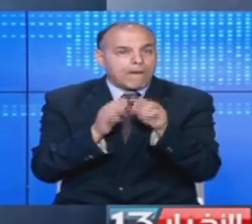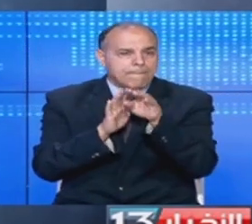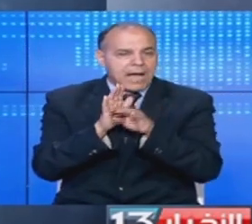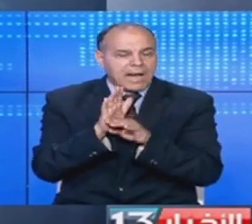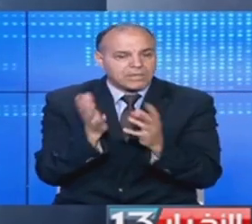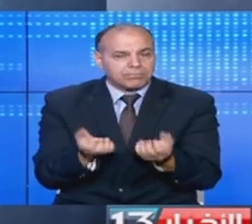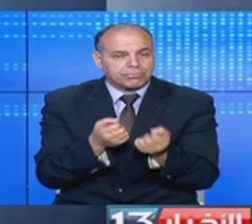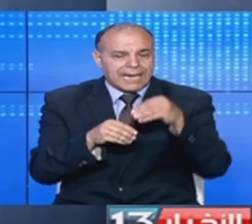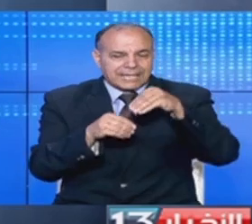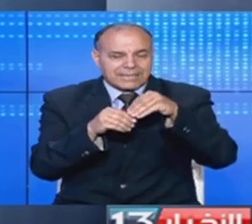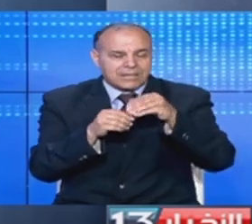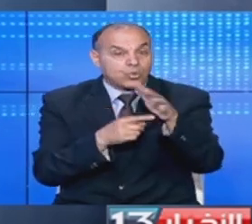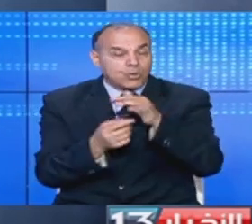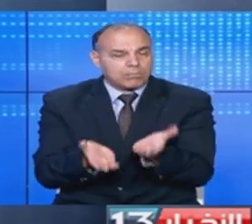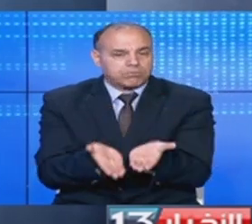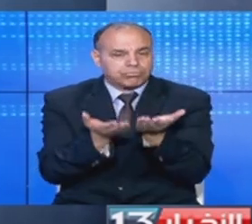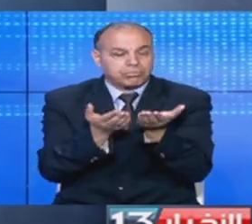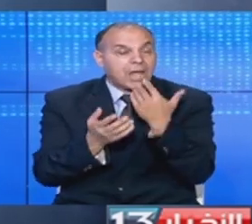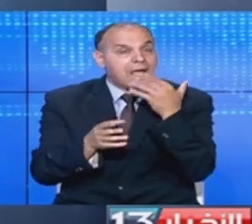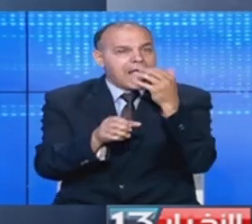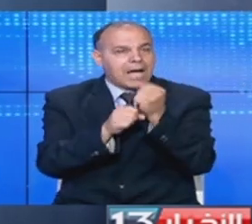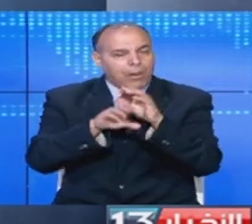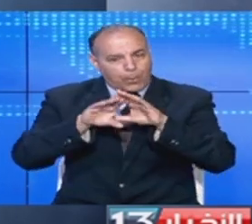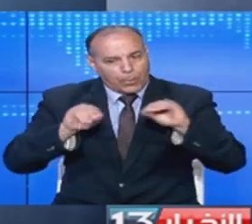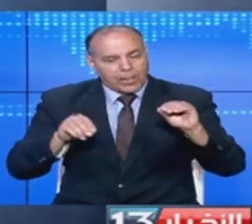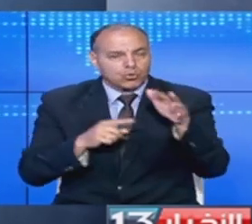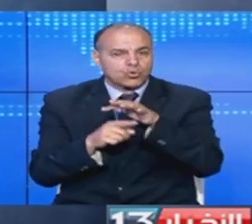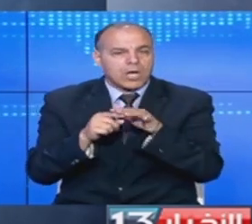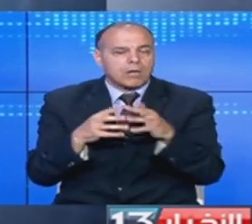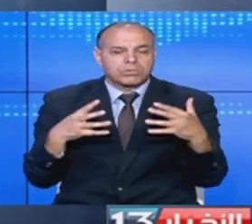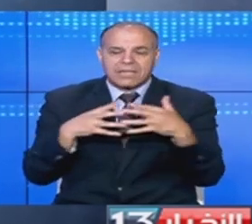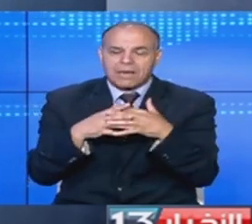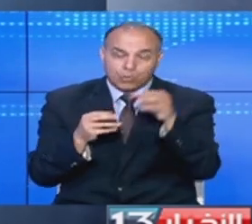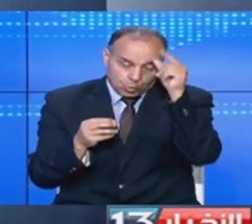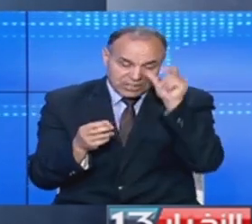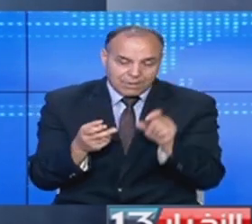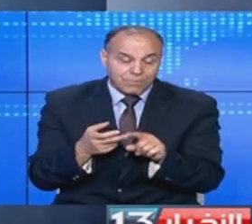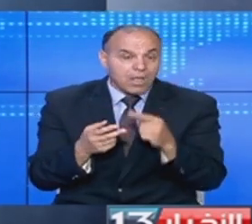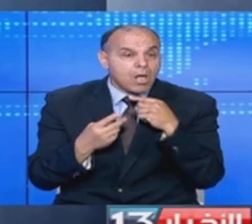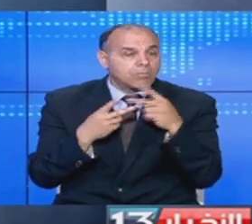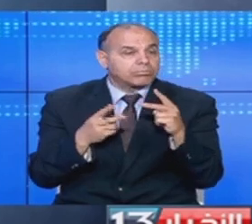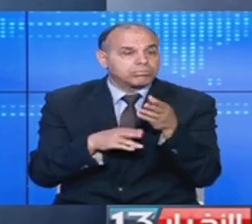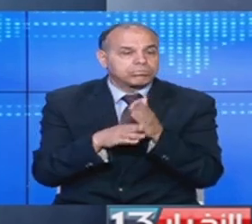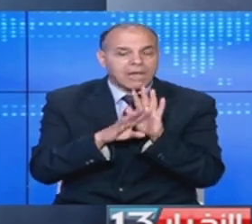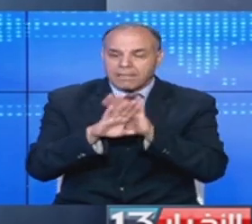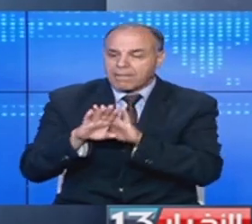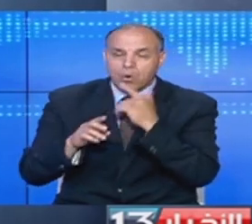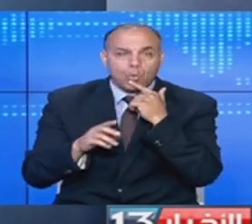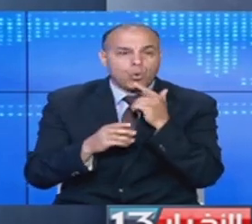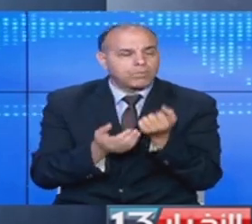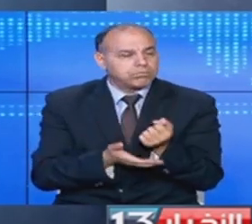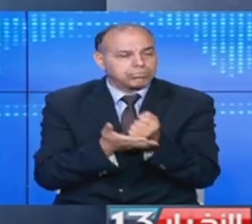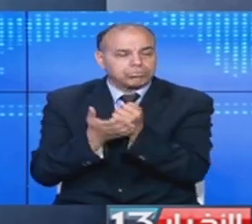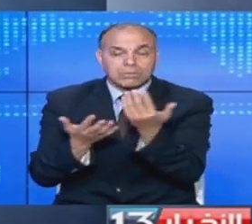برنامج إنقاذ اقتصادي واجتماعي يحقق الاستقرار الاجتماعي والتضامن الوطني ويوفر كل الضمانات